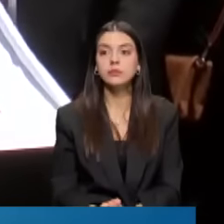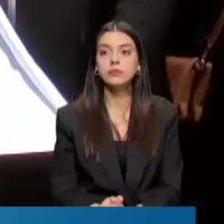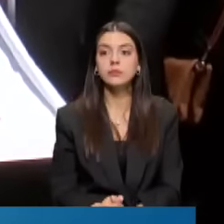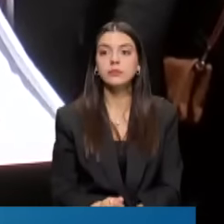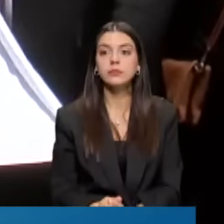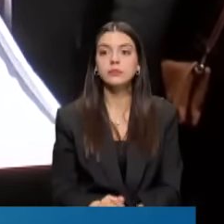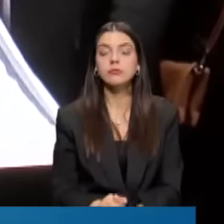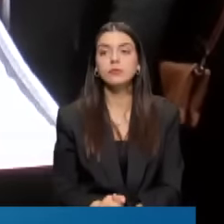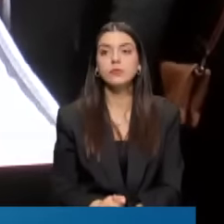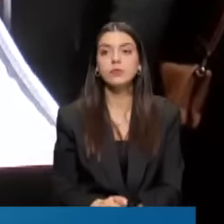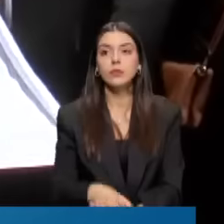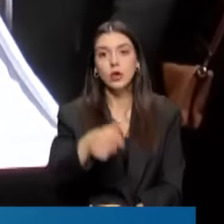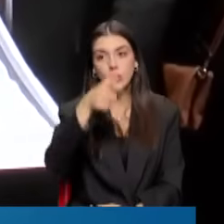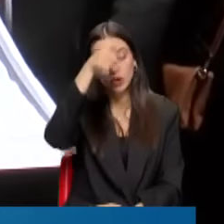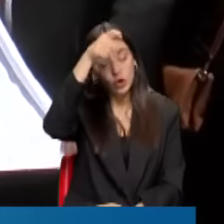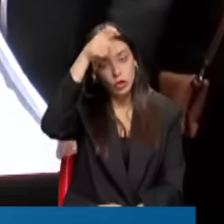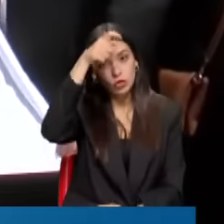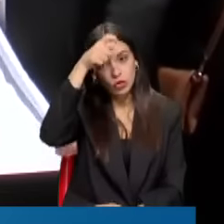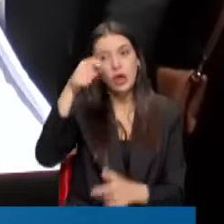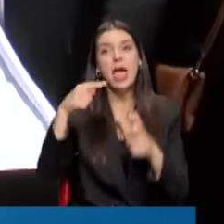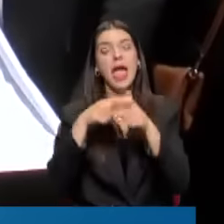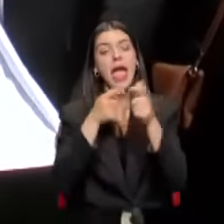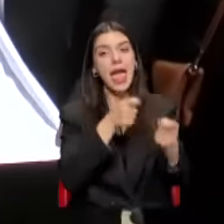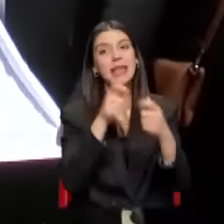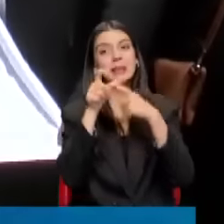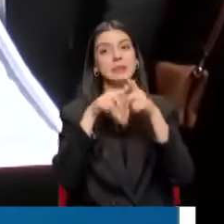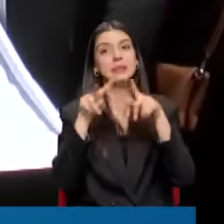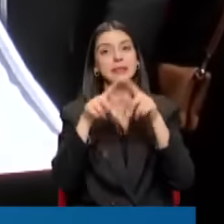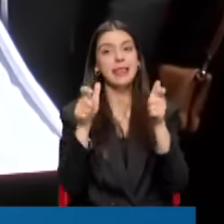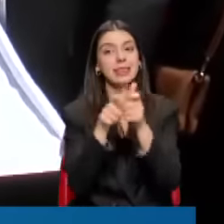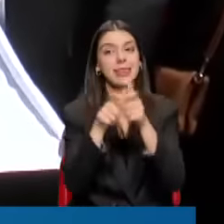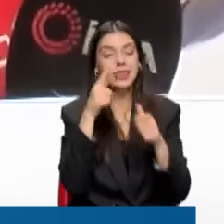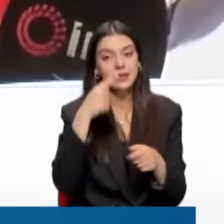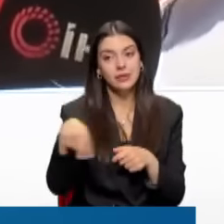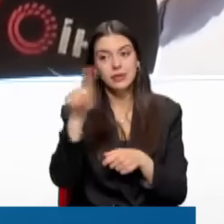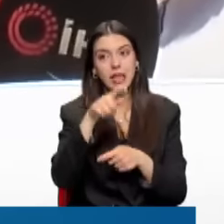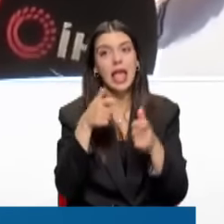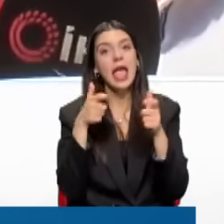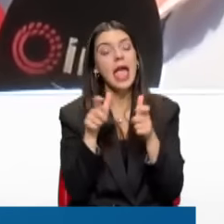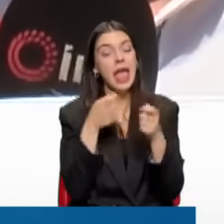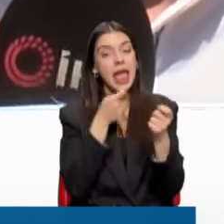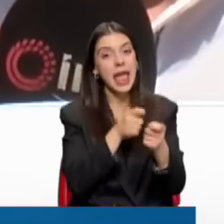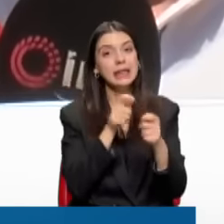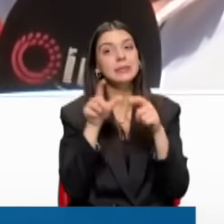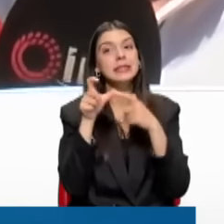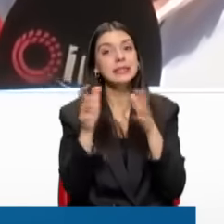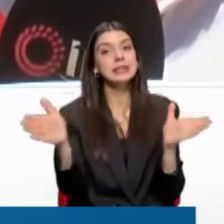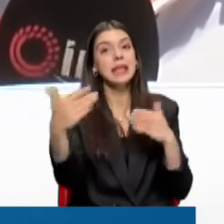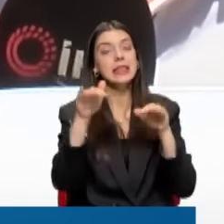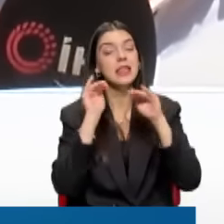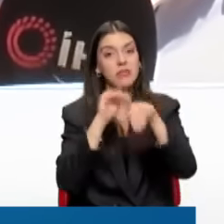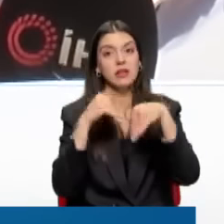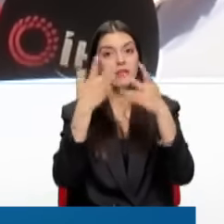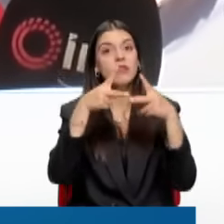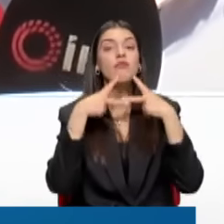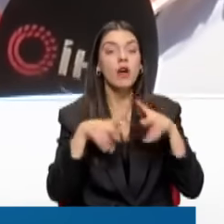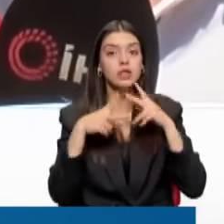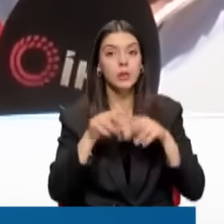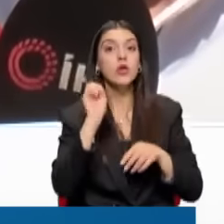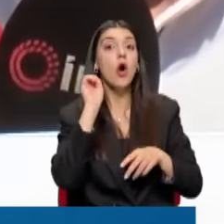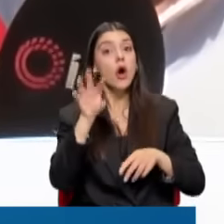hayır Türk eğitimsen üyeleri okul önünde Toplandı eğitimsen ve Eğitim İş sendikalarının da destek verdiği açıklamada